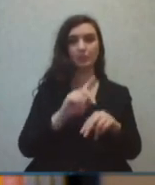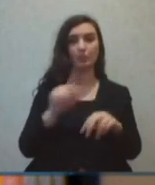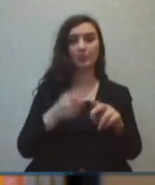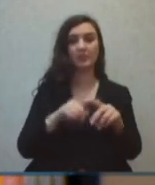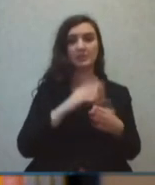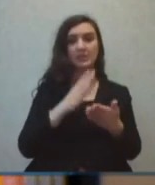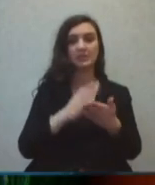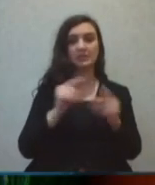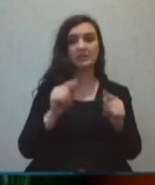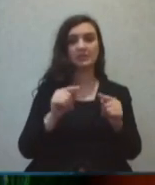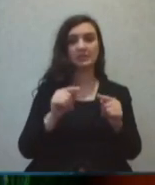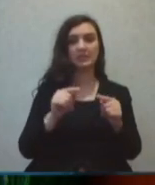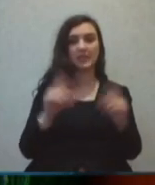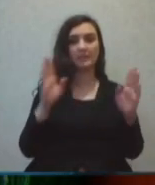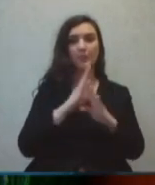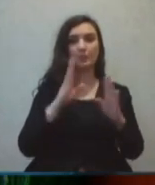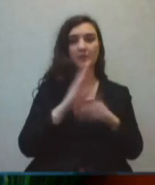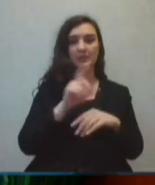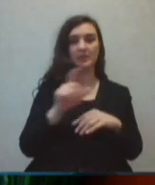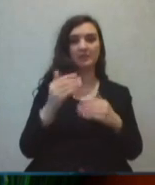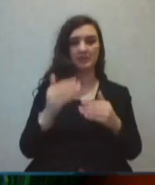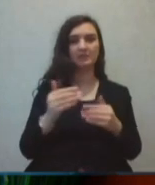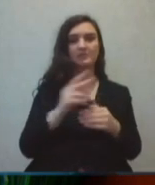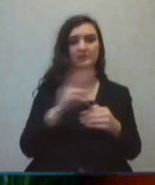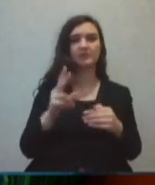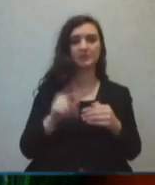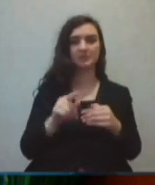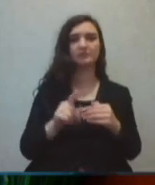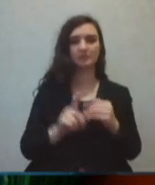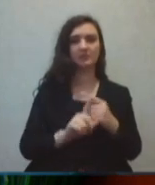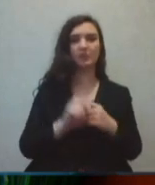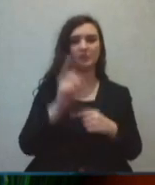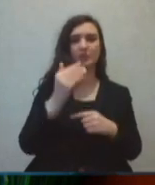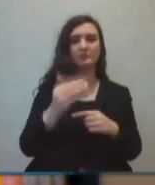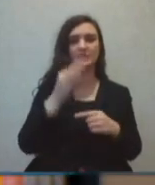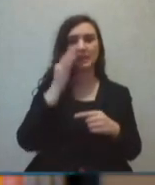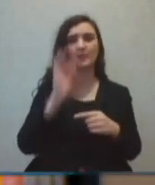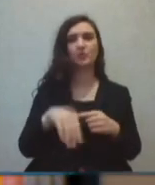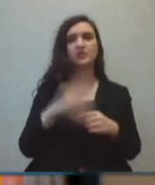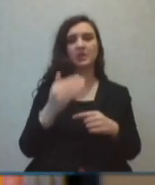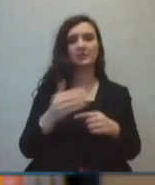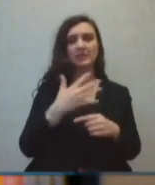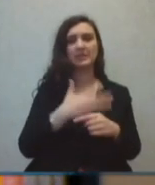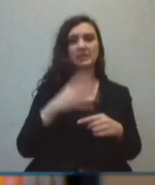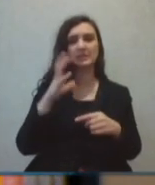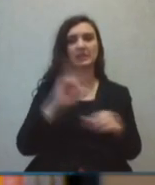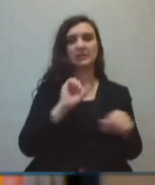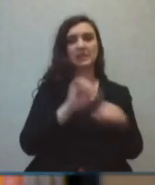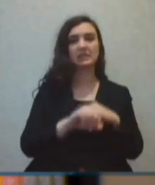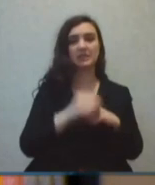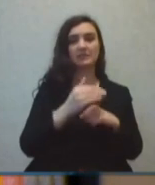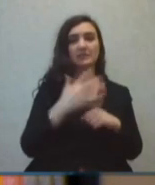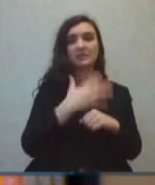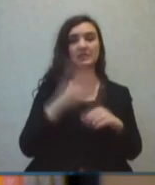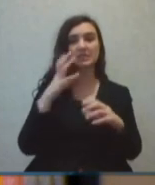ესა იმანენტური ბუნება ადამიანის, რომელიც მომდინარეობს მისი გამოცდილებიდან სტრესის დაძლევისადმი. სტრესს